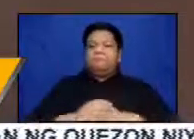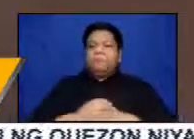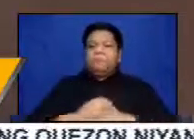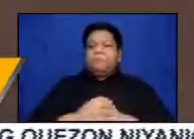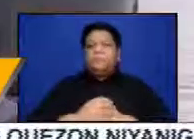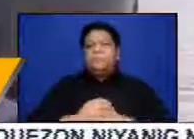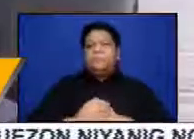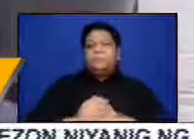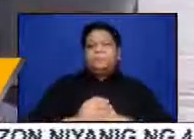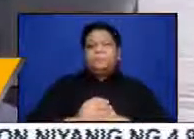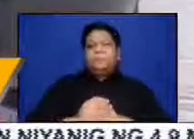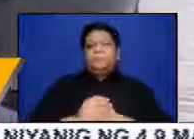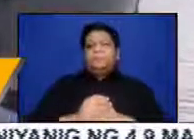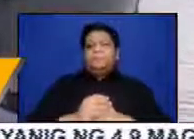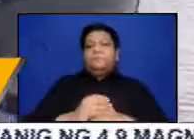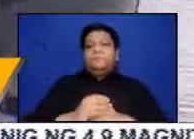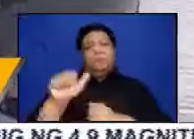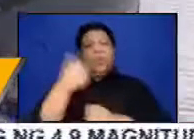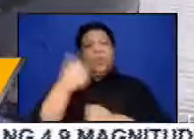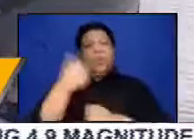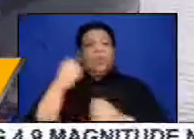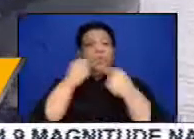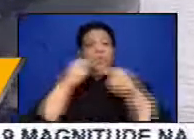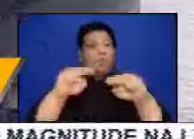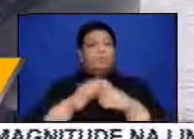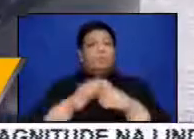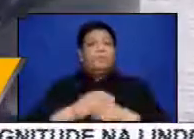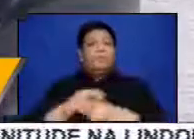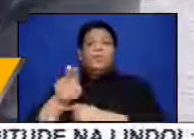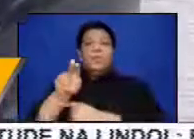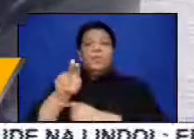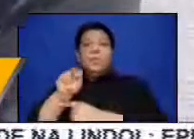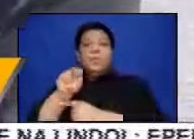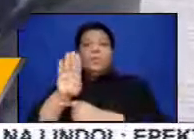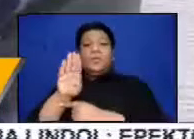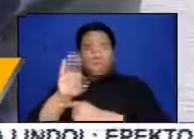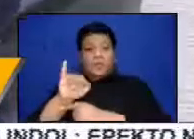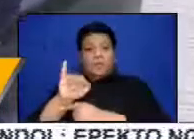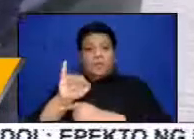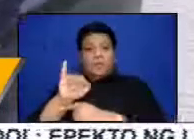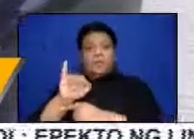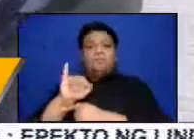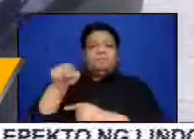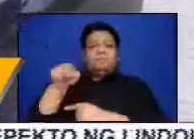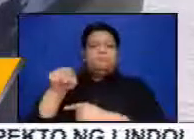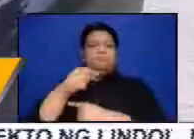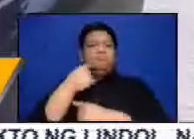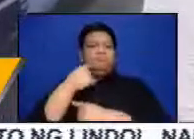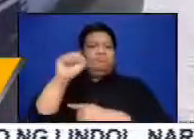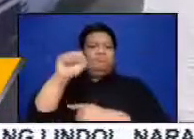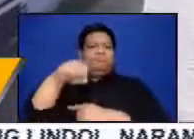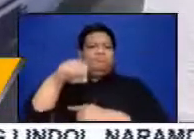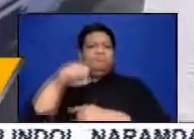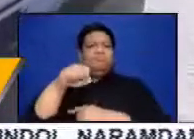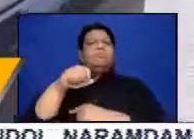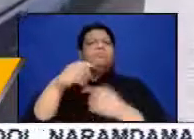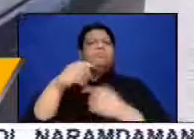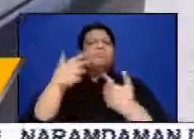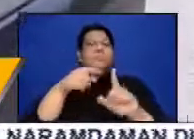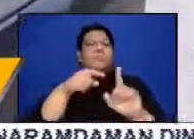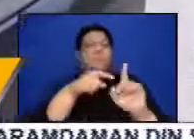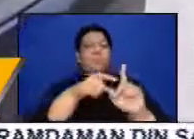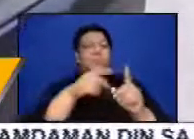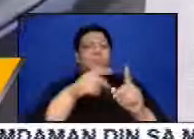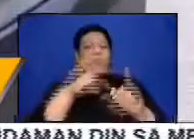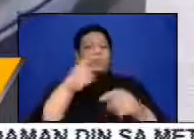23 at matapos ito'y iniulat ng kanyang mga kaanak na siya'y nawawala na. Nitong October 30 ay